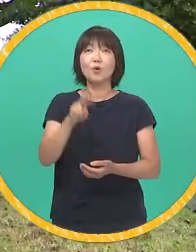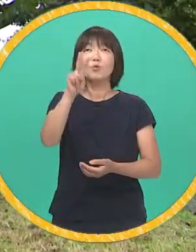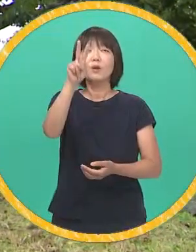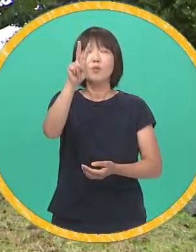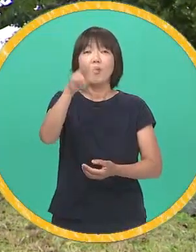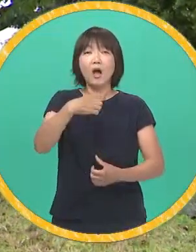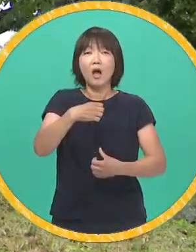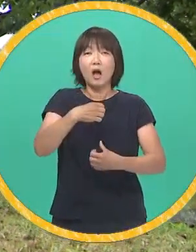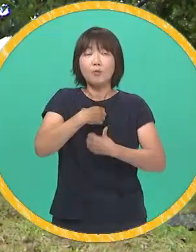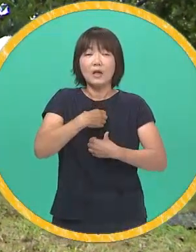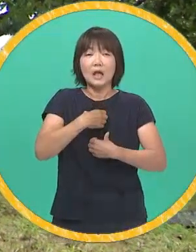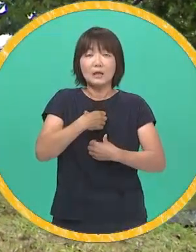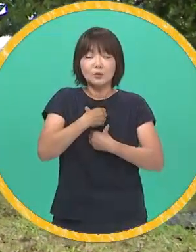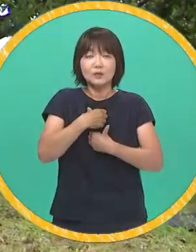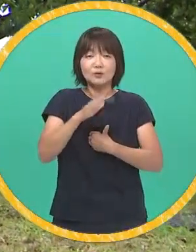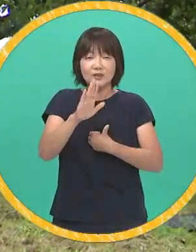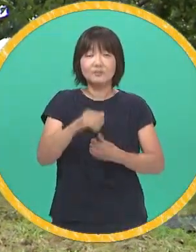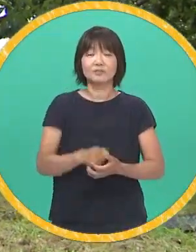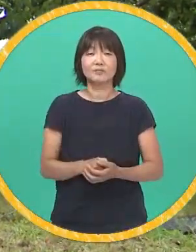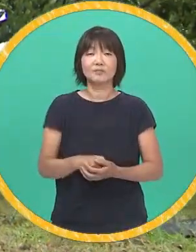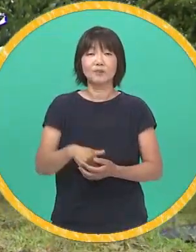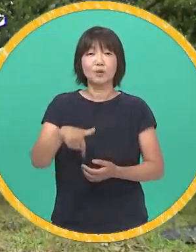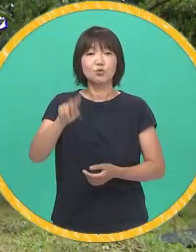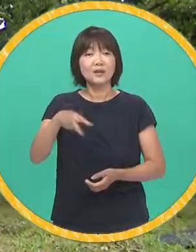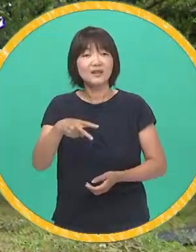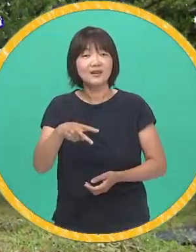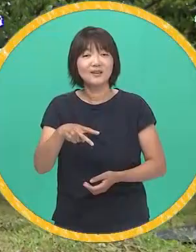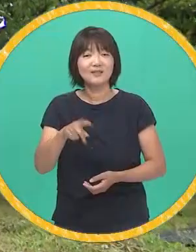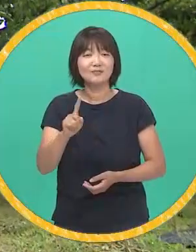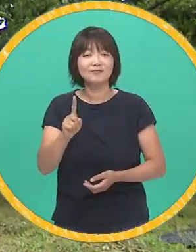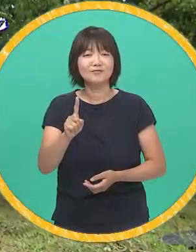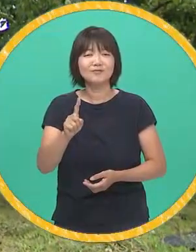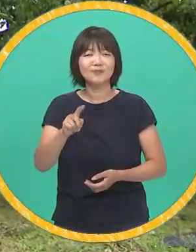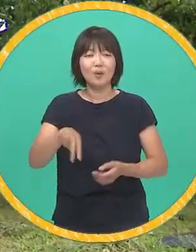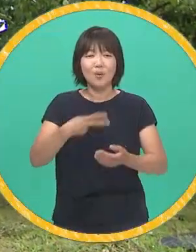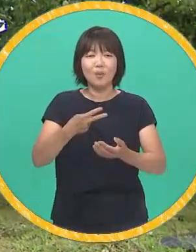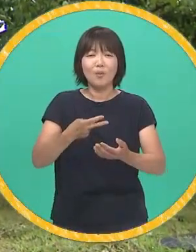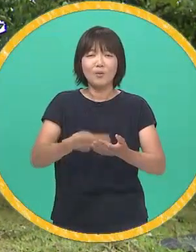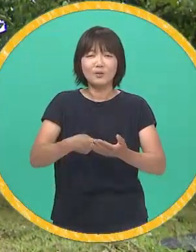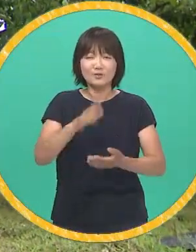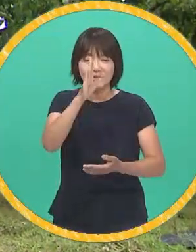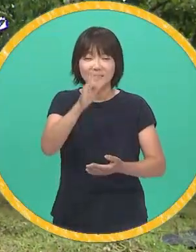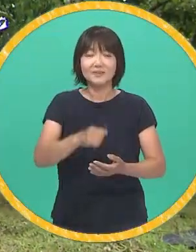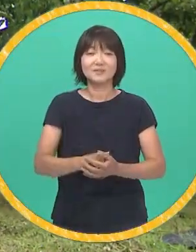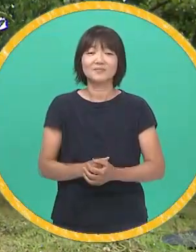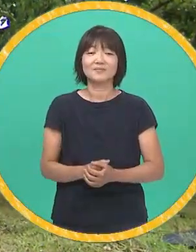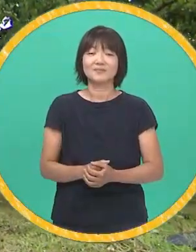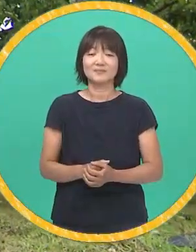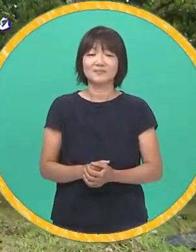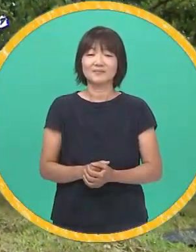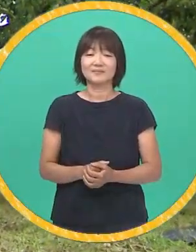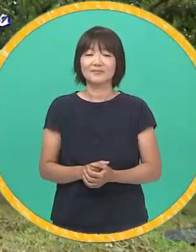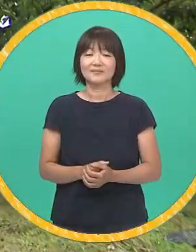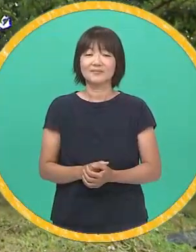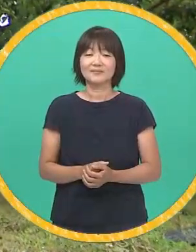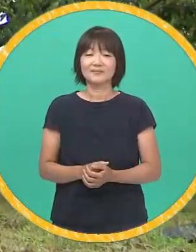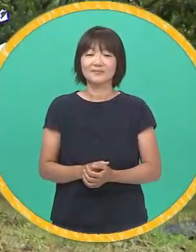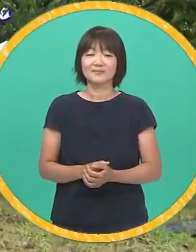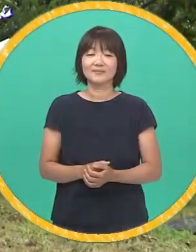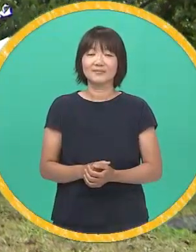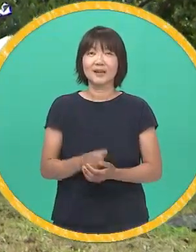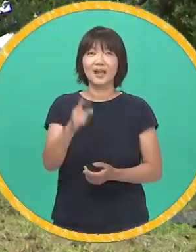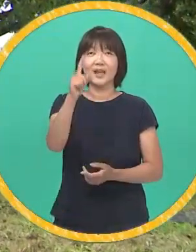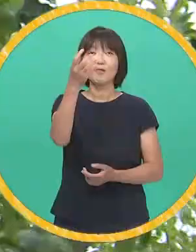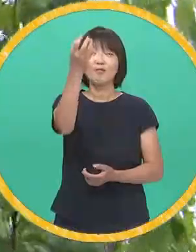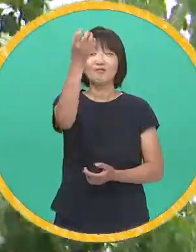ほう危ない請け負ってるんですよ古いですかハーフで落ちないでくださいちっちゃいけどいいですかってはいいい